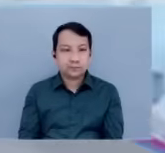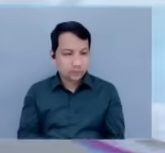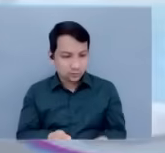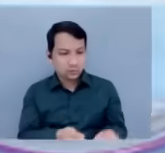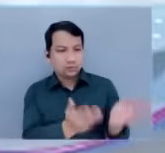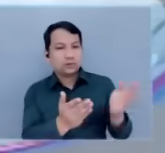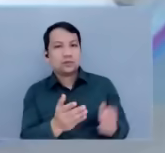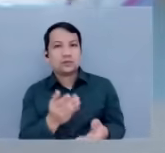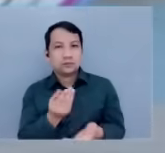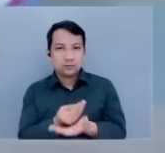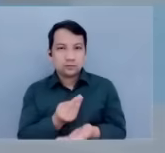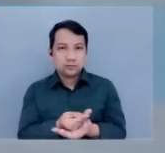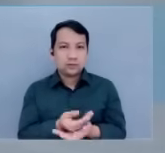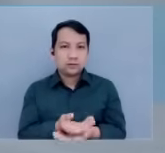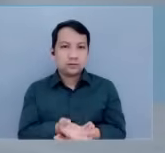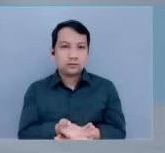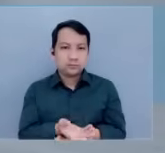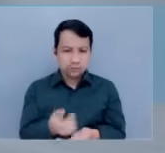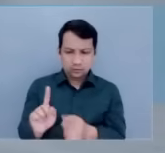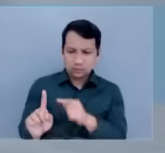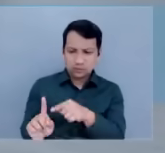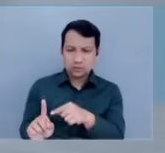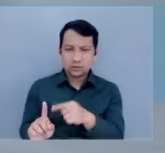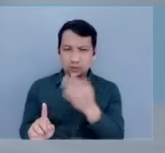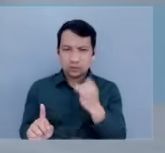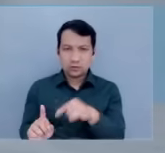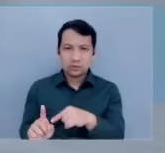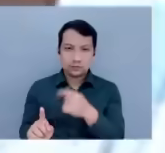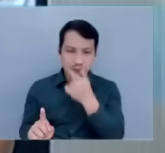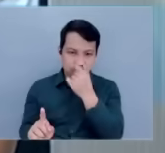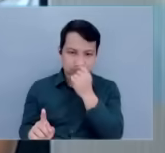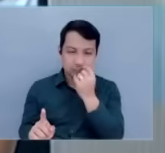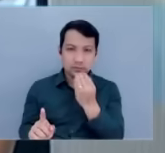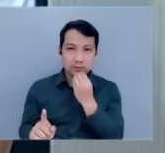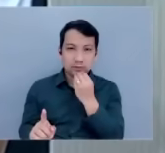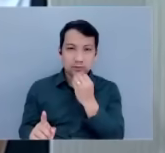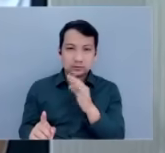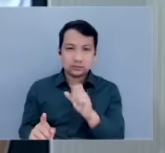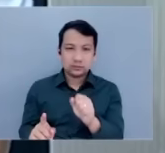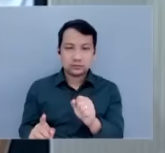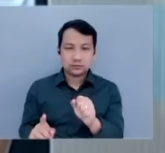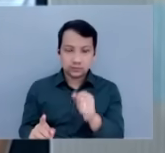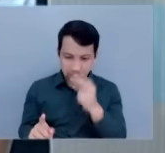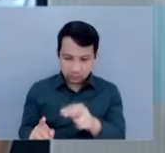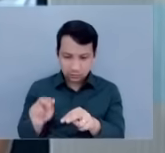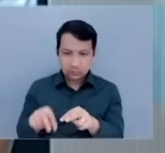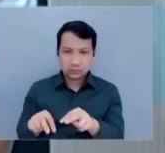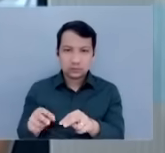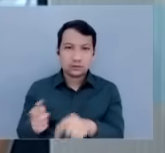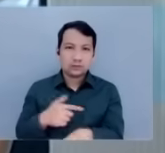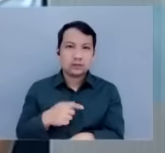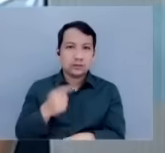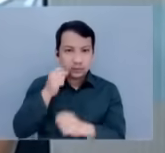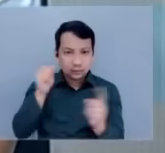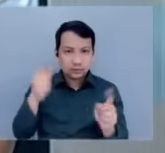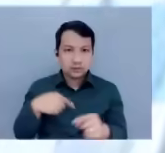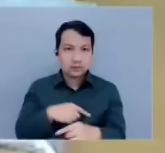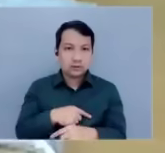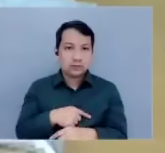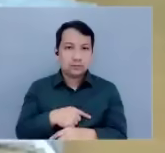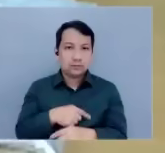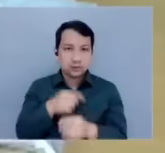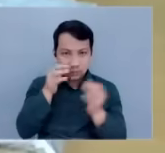doon. Sabi ko, ano ba to? Sabi niya, sir, food supplement daw. Binuksan, sir, hindi naman ako umalis kasi hindi ko naman alam na droga talaga,